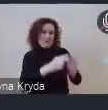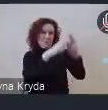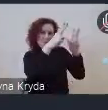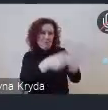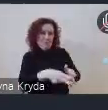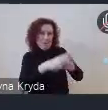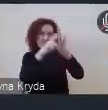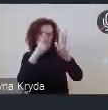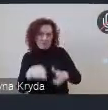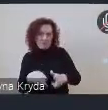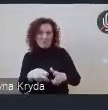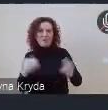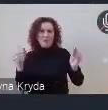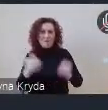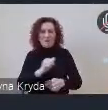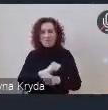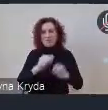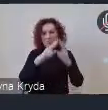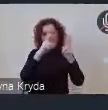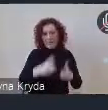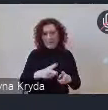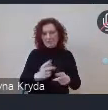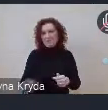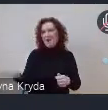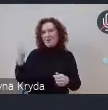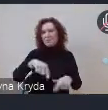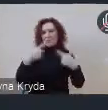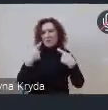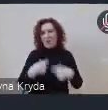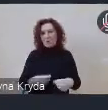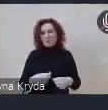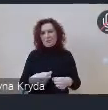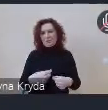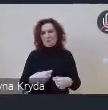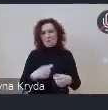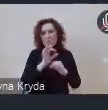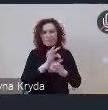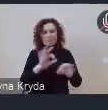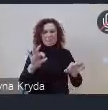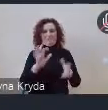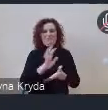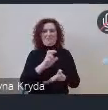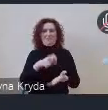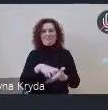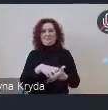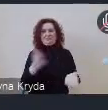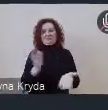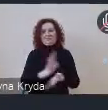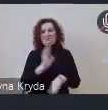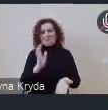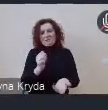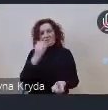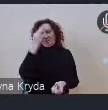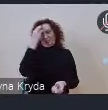znajdzie się osoba dowolnych cechach związku z tym w żadnym budynku nie powinno się stosować schodów zabiegowych albo